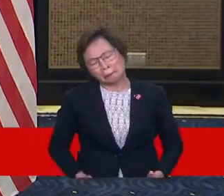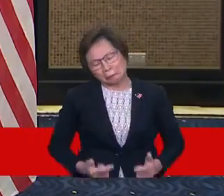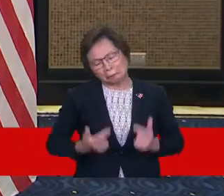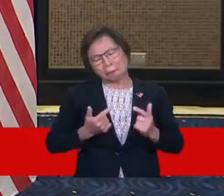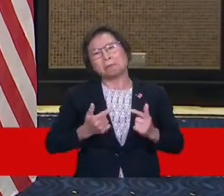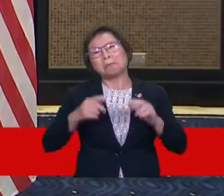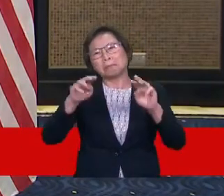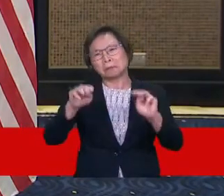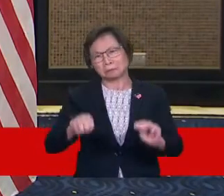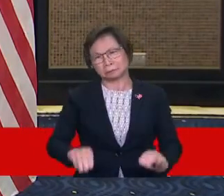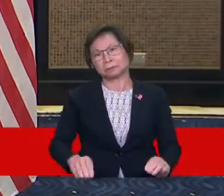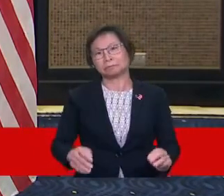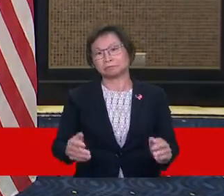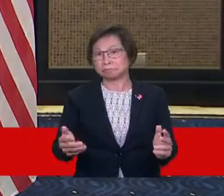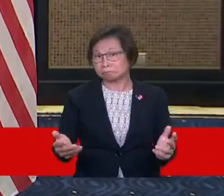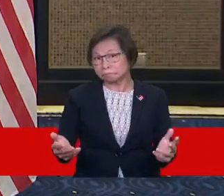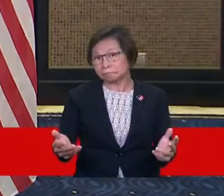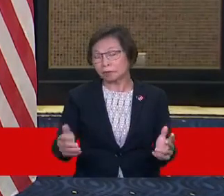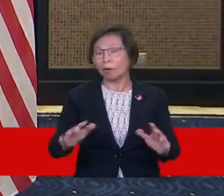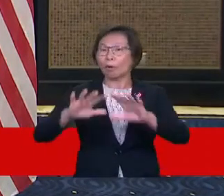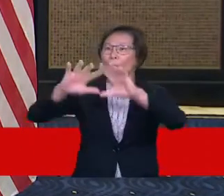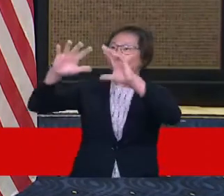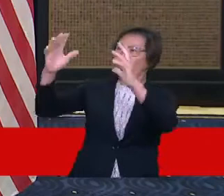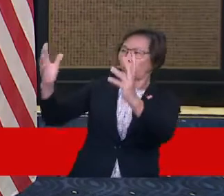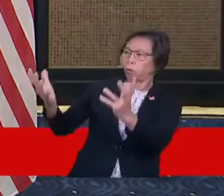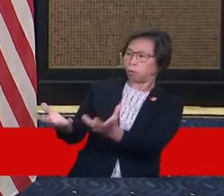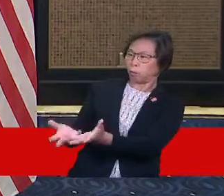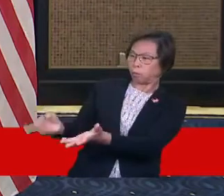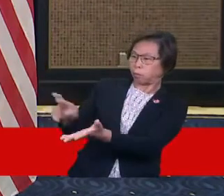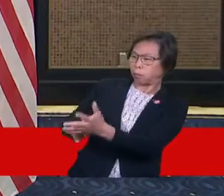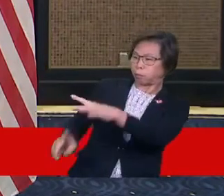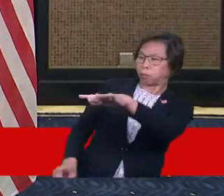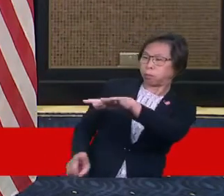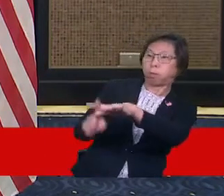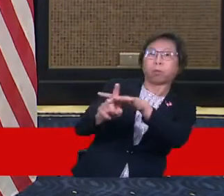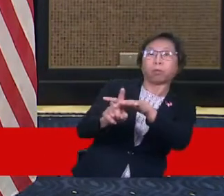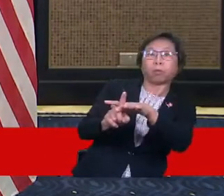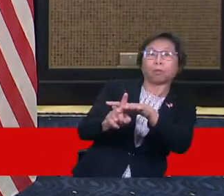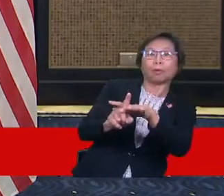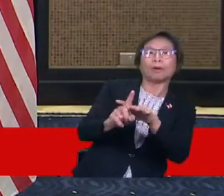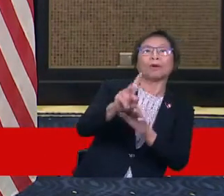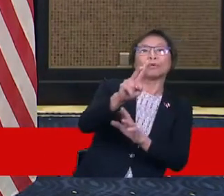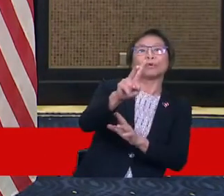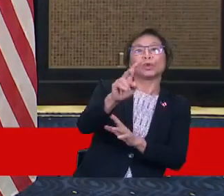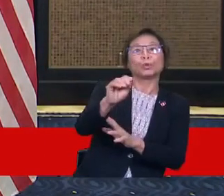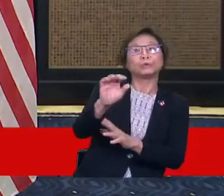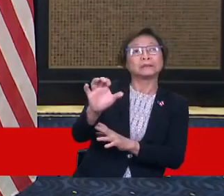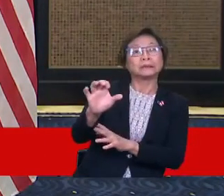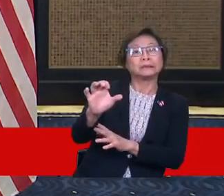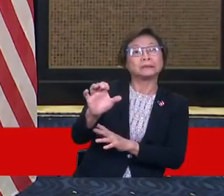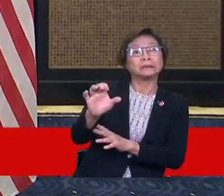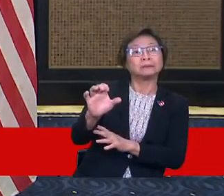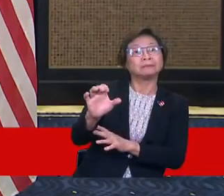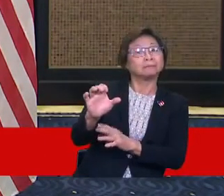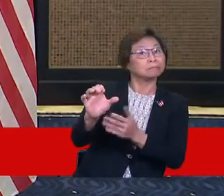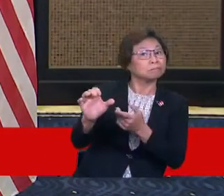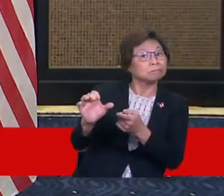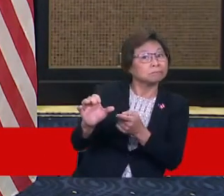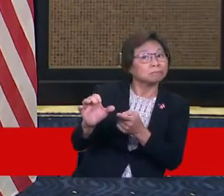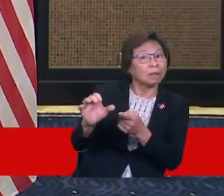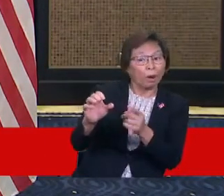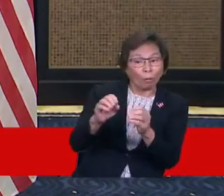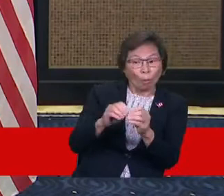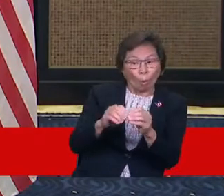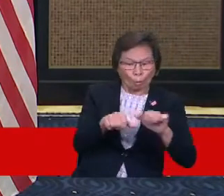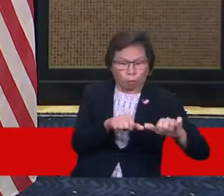manusia dunia mencatatkan kemunculan berlian of concern atau biopsi yang